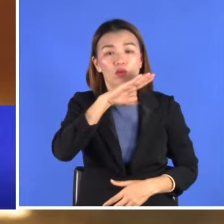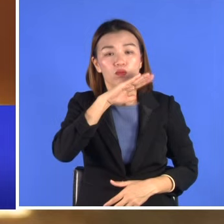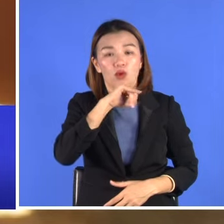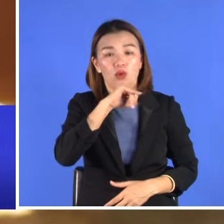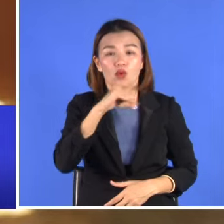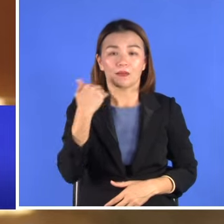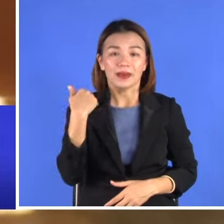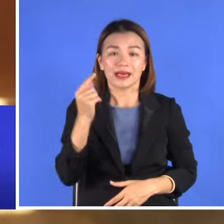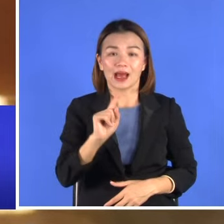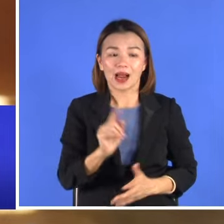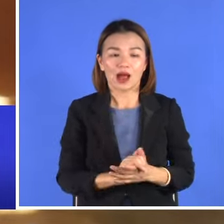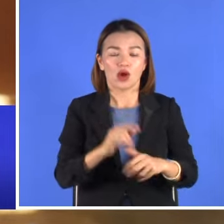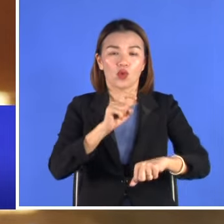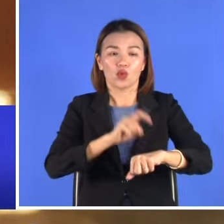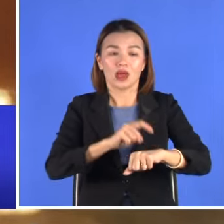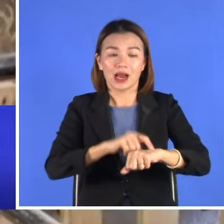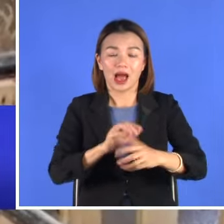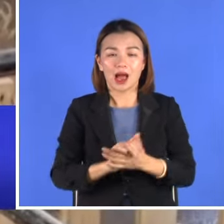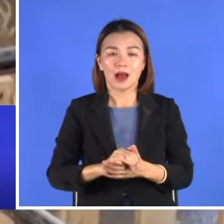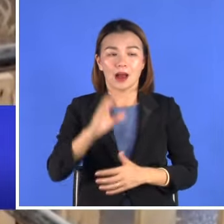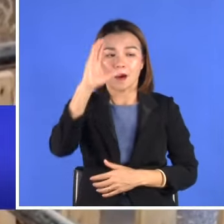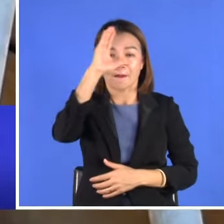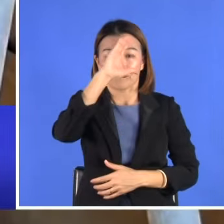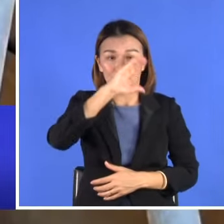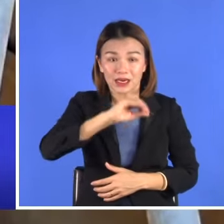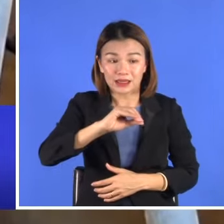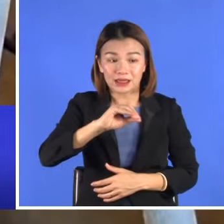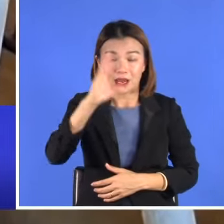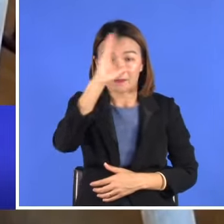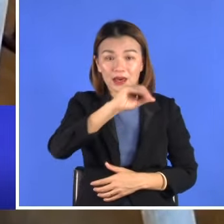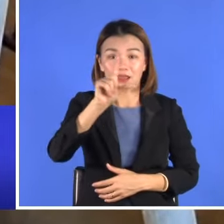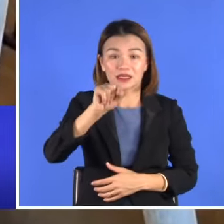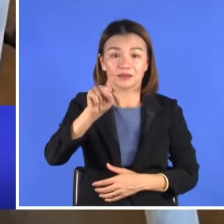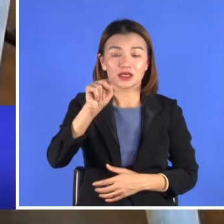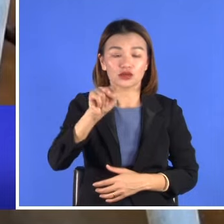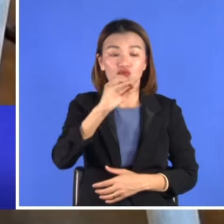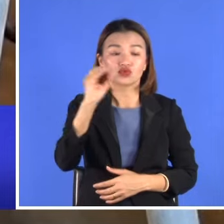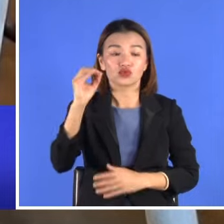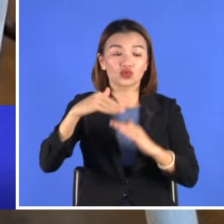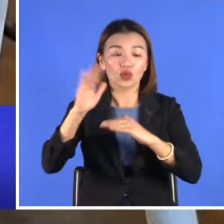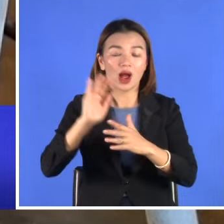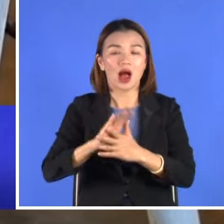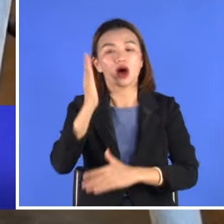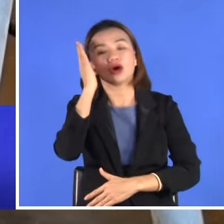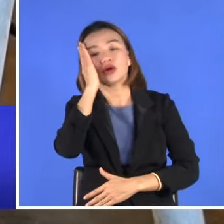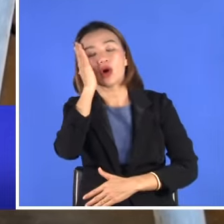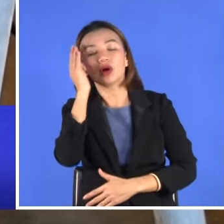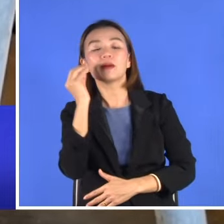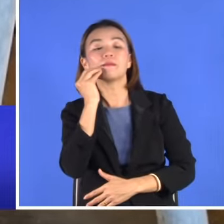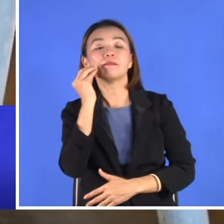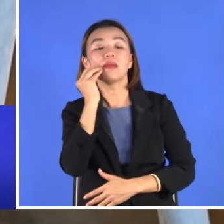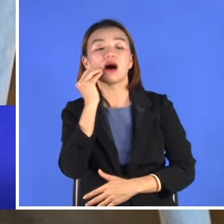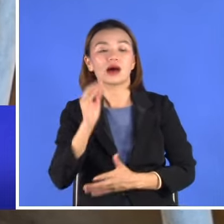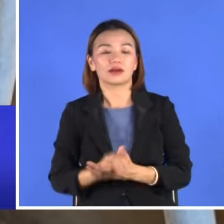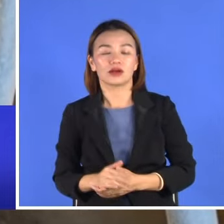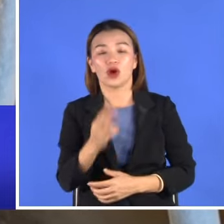ขึ้นช่วงประมาณ 22:00นของคืนวันที่ 13มกราคมเธอนอนอยู่ในบ้านตามปกติกำลังจะดู YouTubeดูคลิปเรื่องการทำ